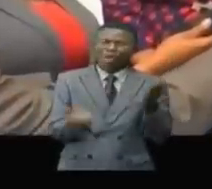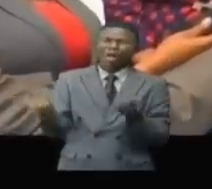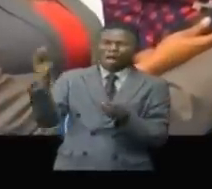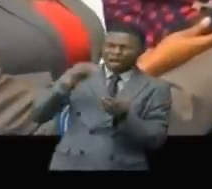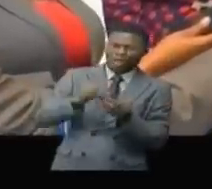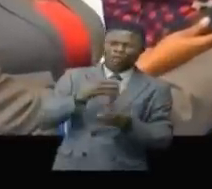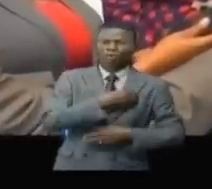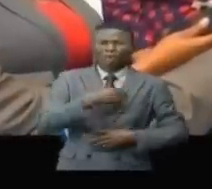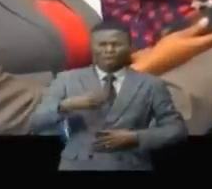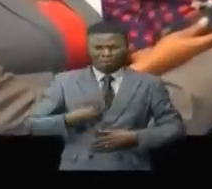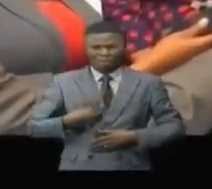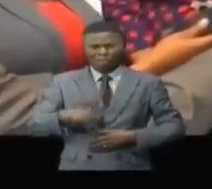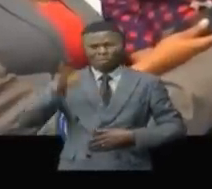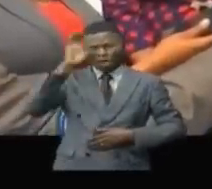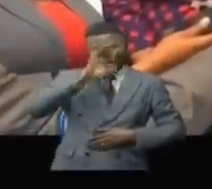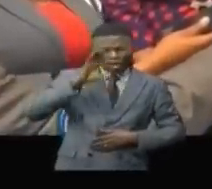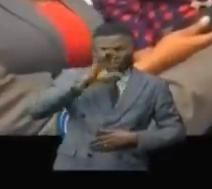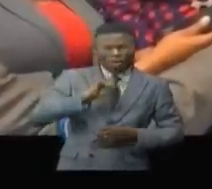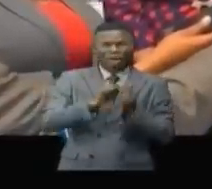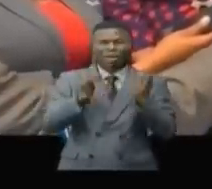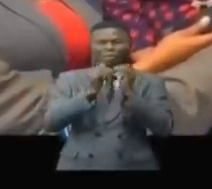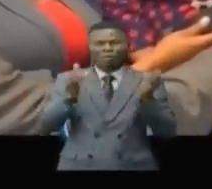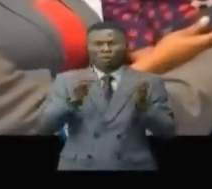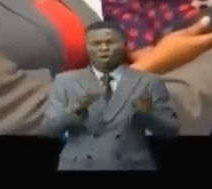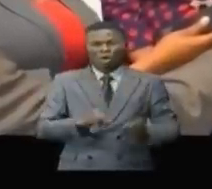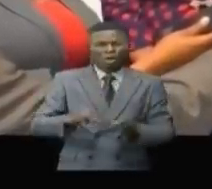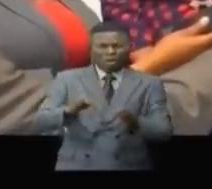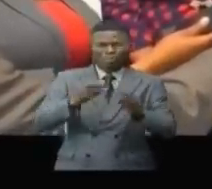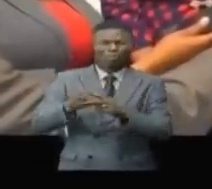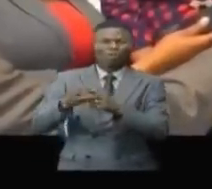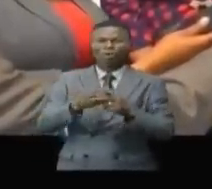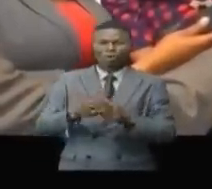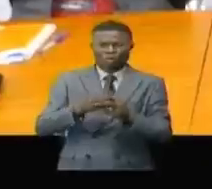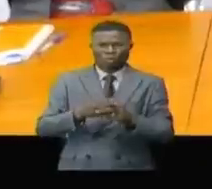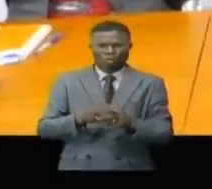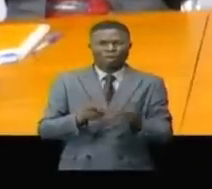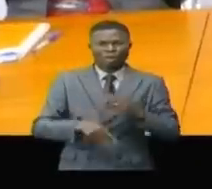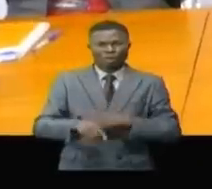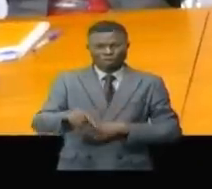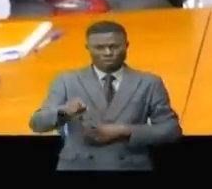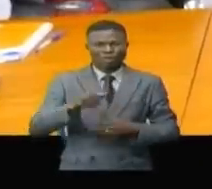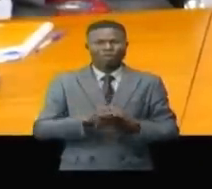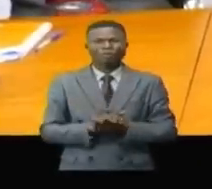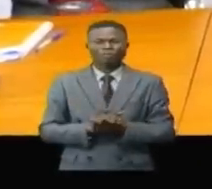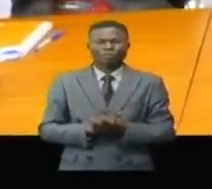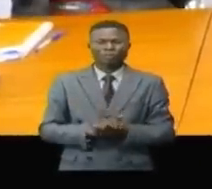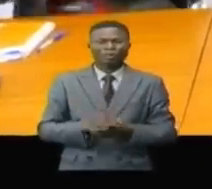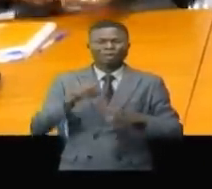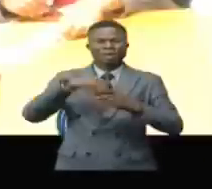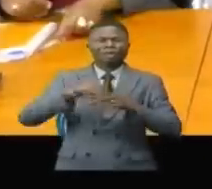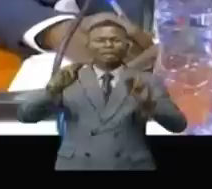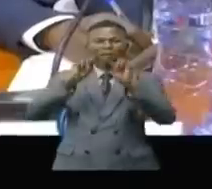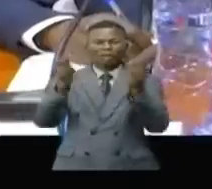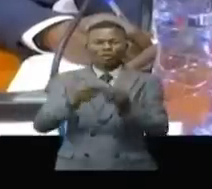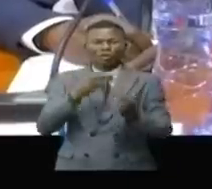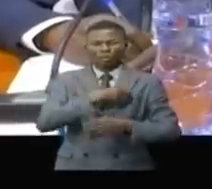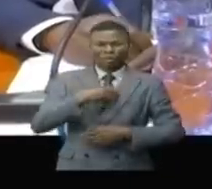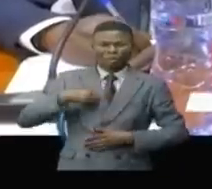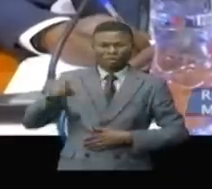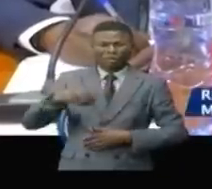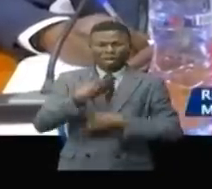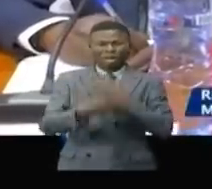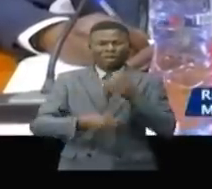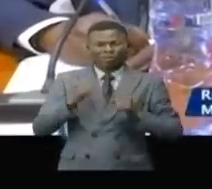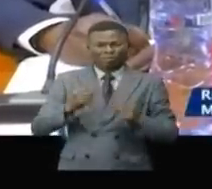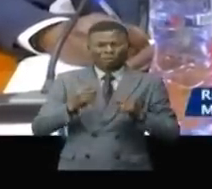femmes dans tous les processus en cours et les mécanismes sécuritaires en cours. On a compté dans cette délégation des femmes qui luttent pour la